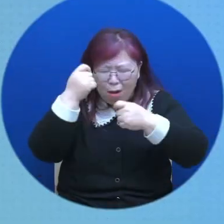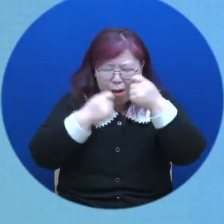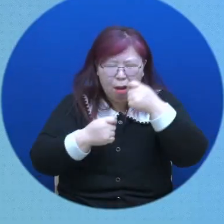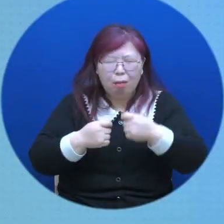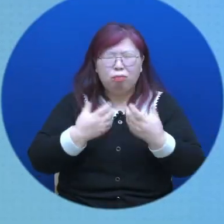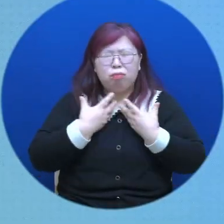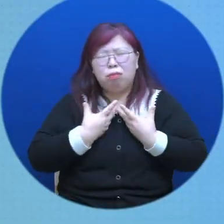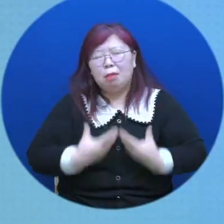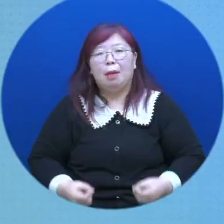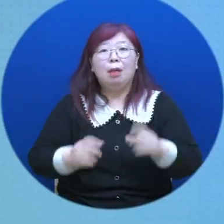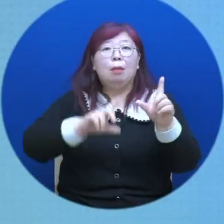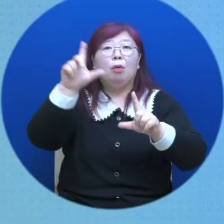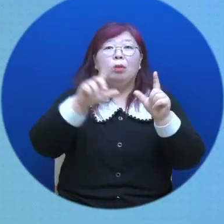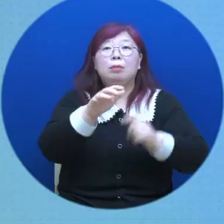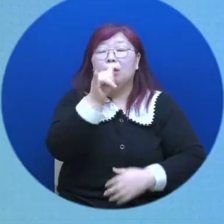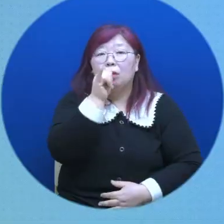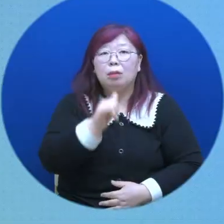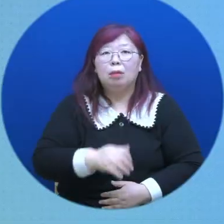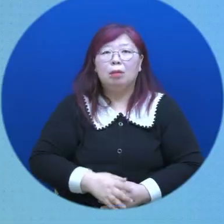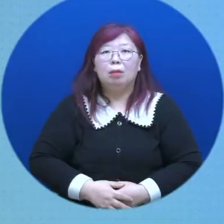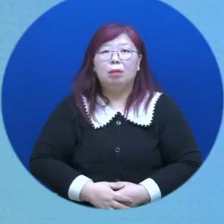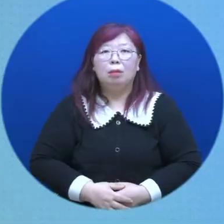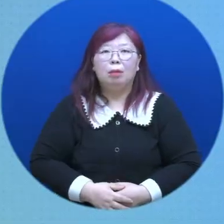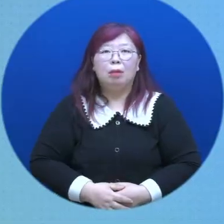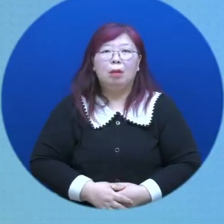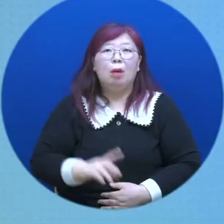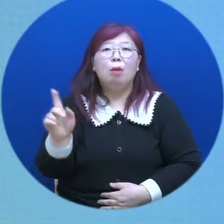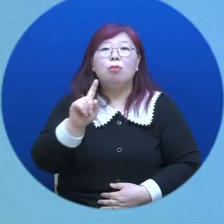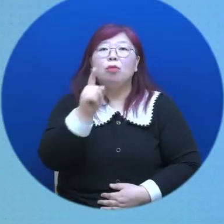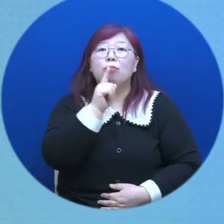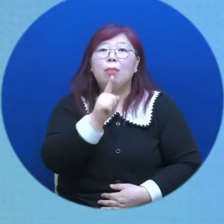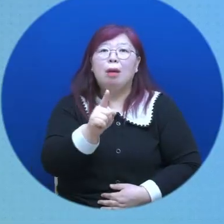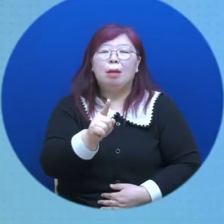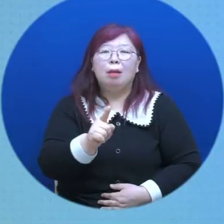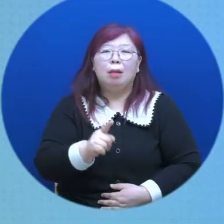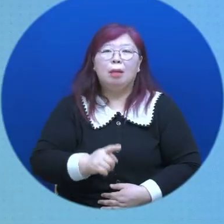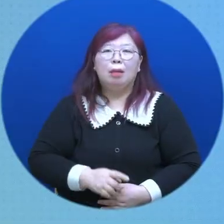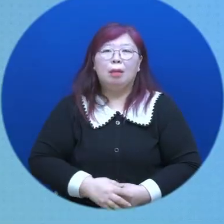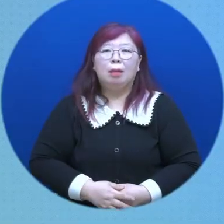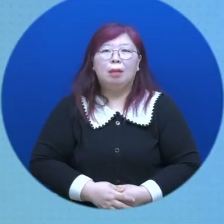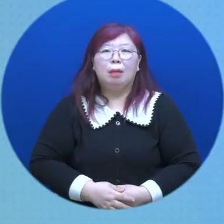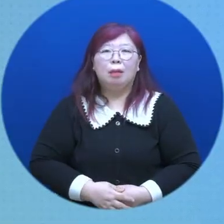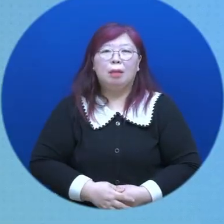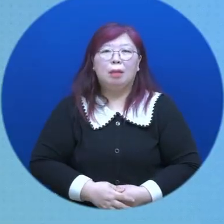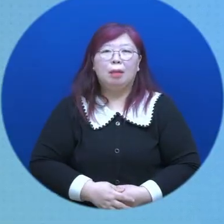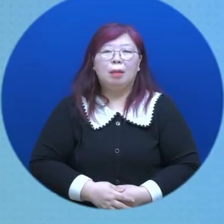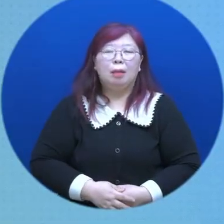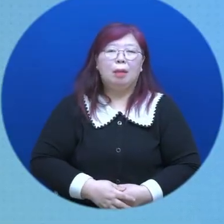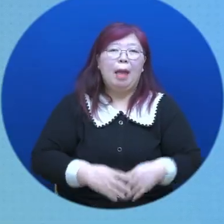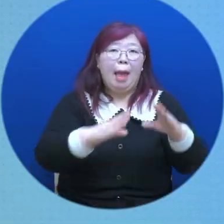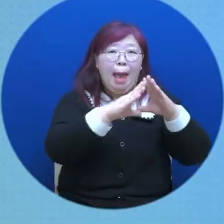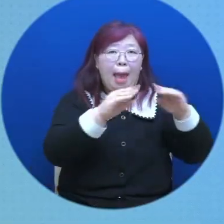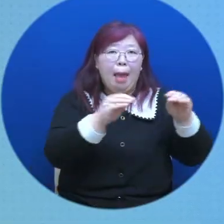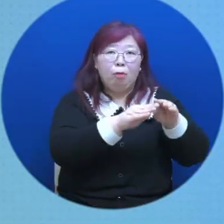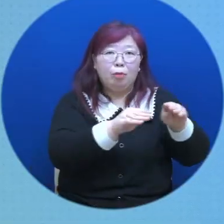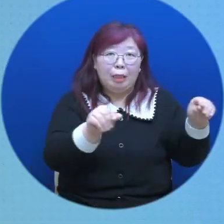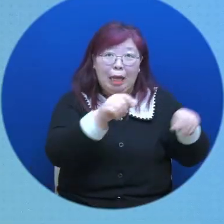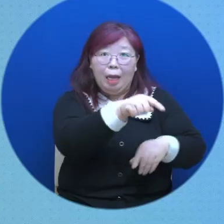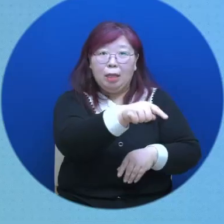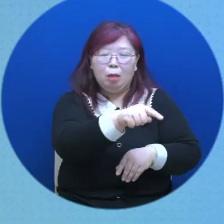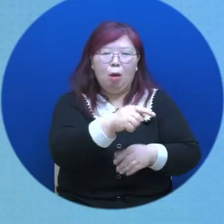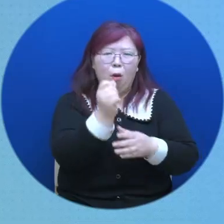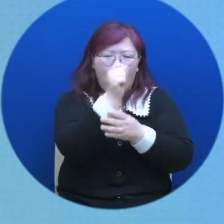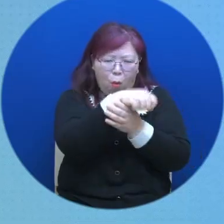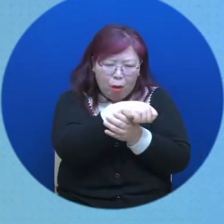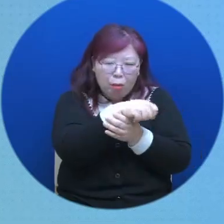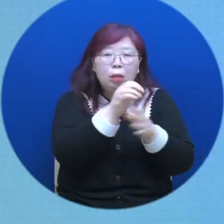게 그들의 모습이었단 말이에요. 무슨 말씀을 하고 있는 걸까요? 애굽의 고기 숙인 자, 애굽의